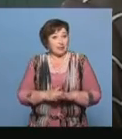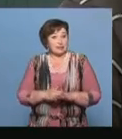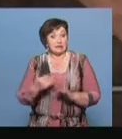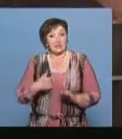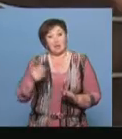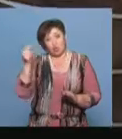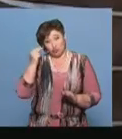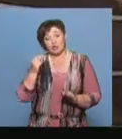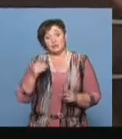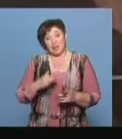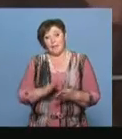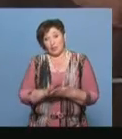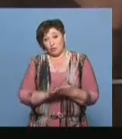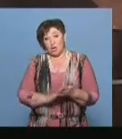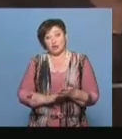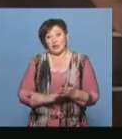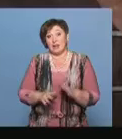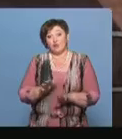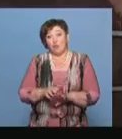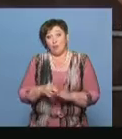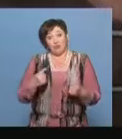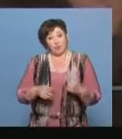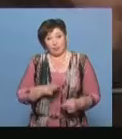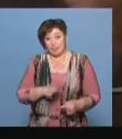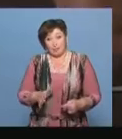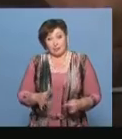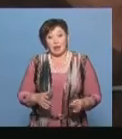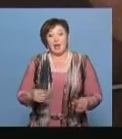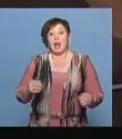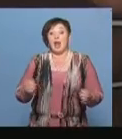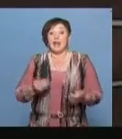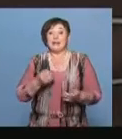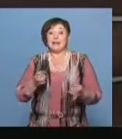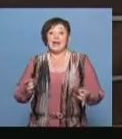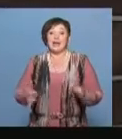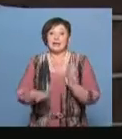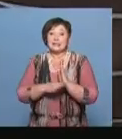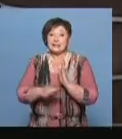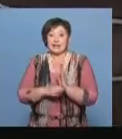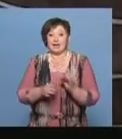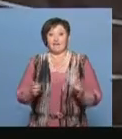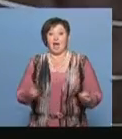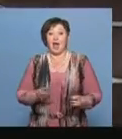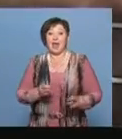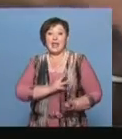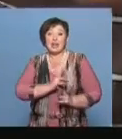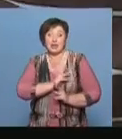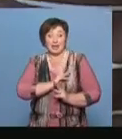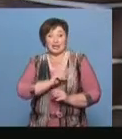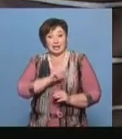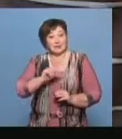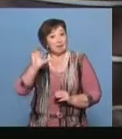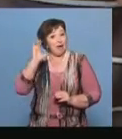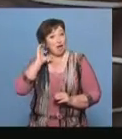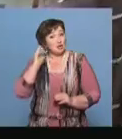пошла. Живое, мягкое, руками чувствуется энергетика дерева. Она же сама слушается рук, куда